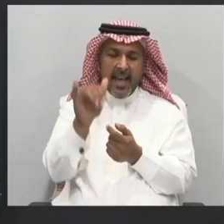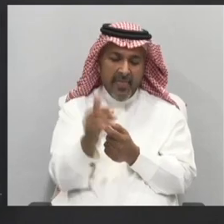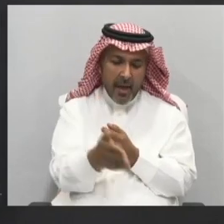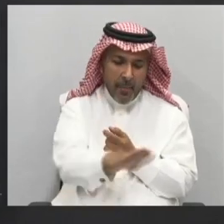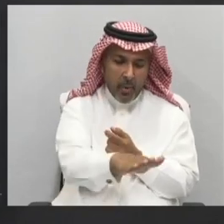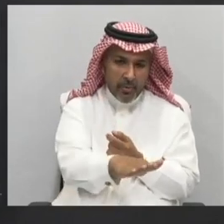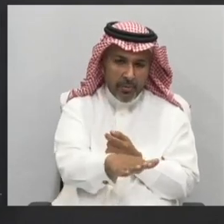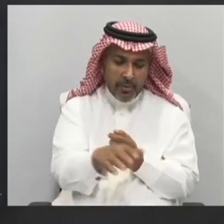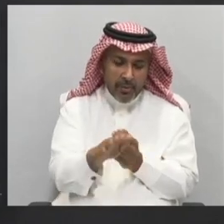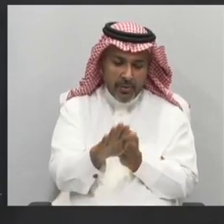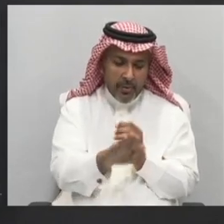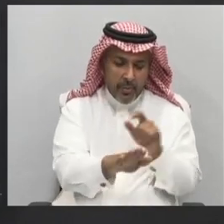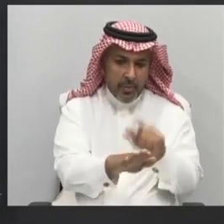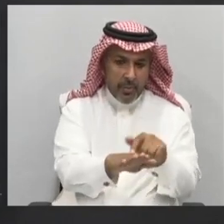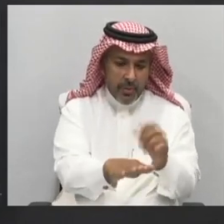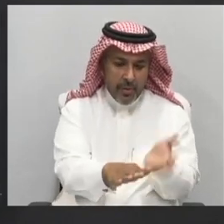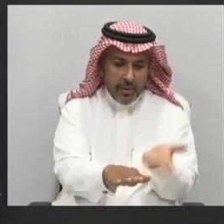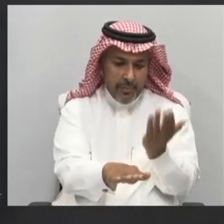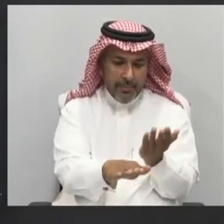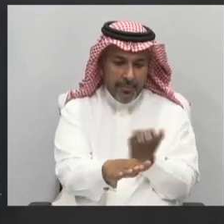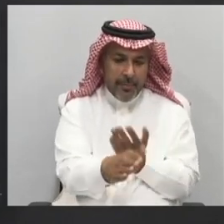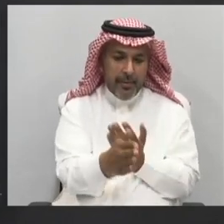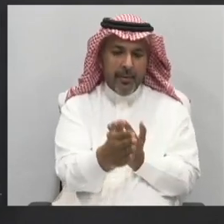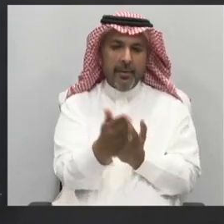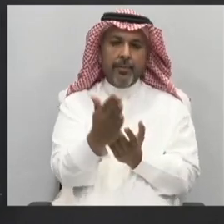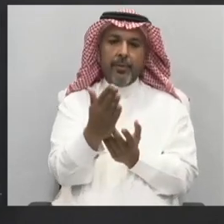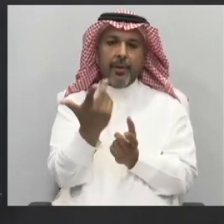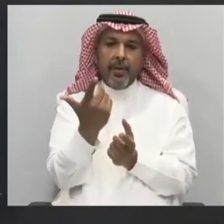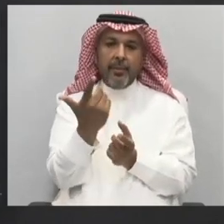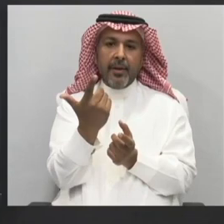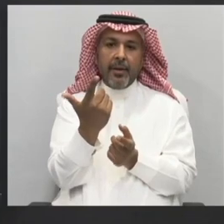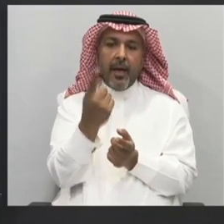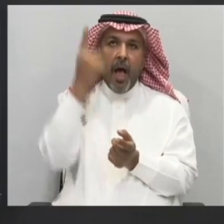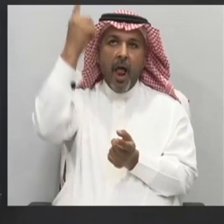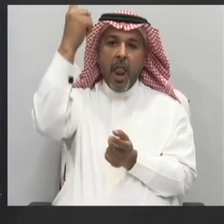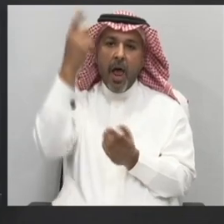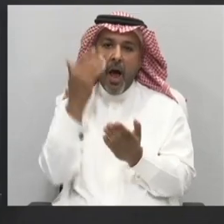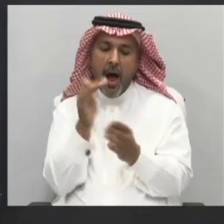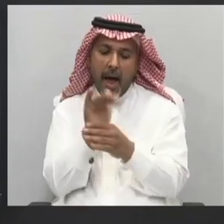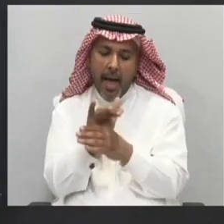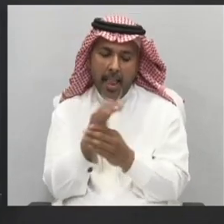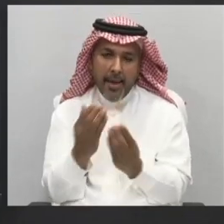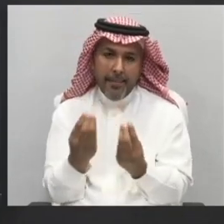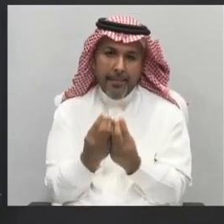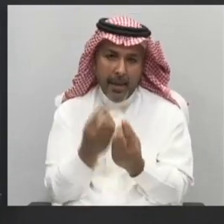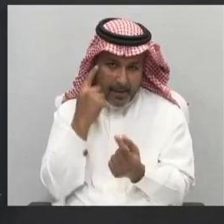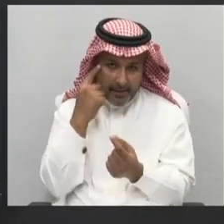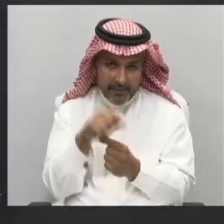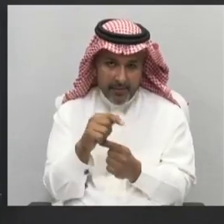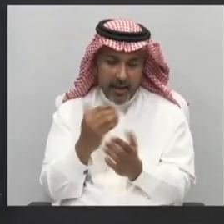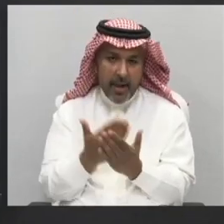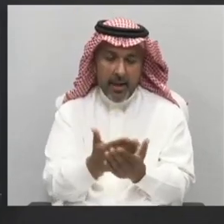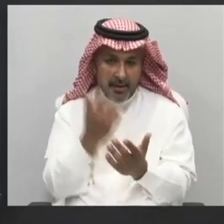معجزه من الله لعيسى عليه السلام بان يحيي الموتى باذن الله سبحانه وتعالى